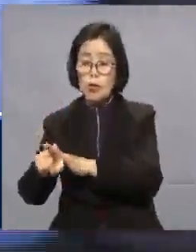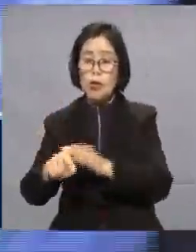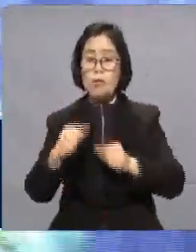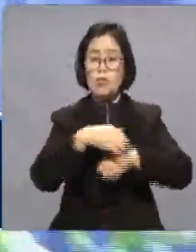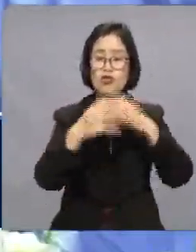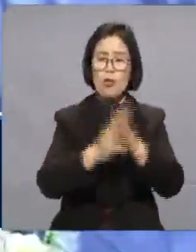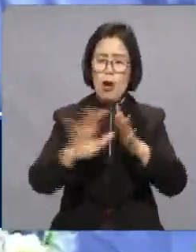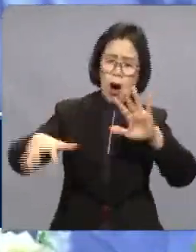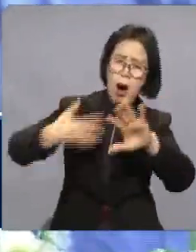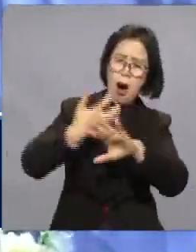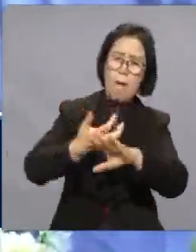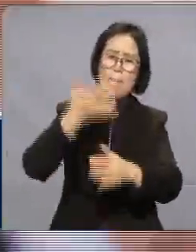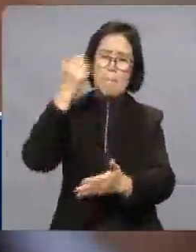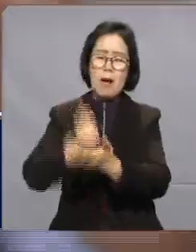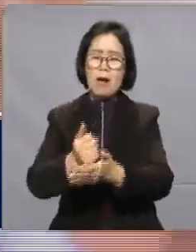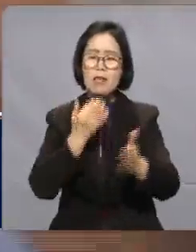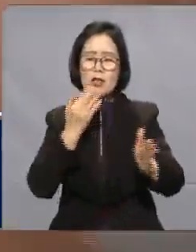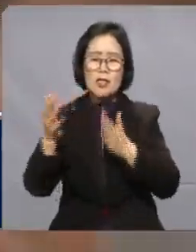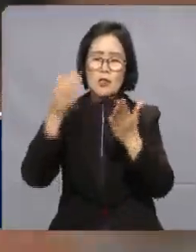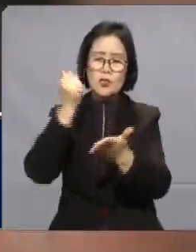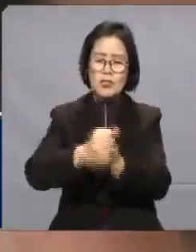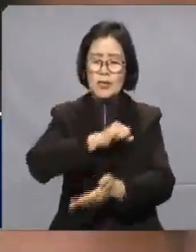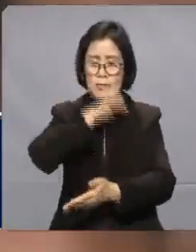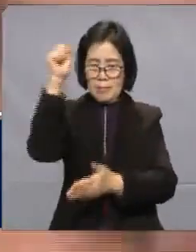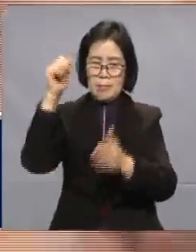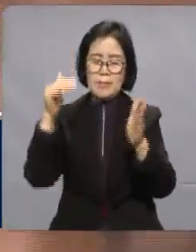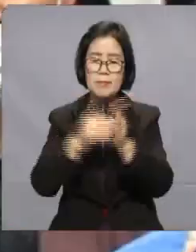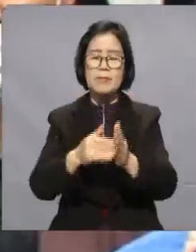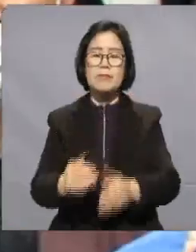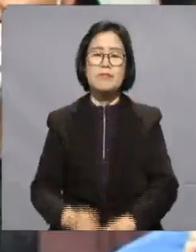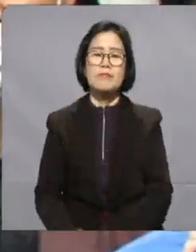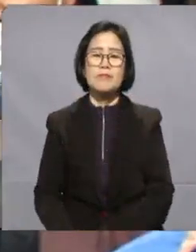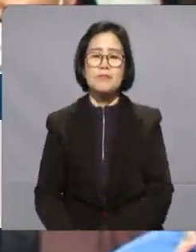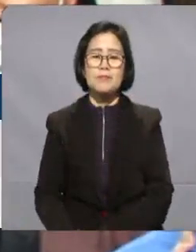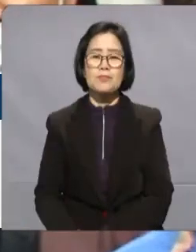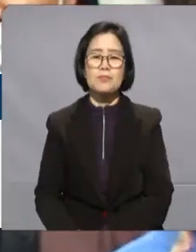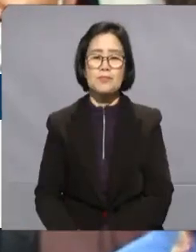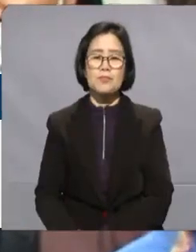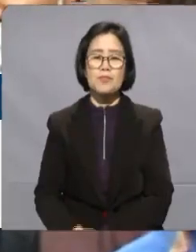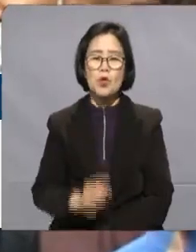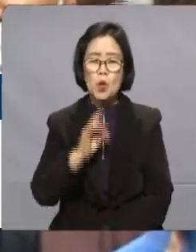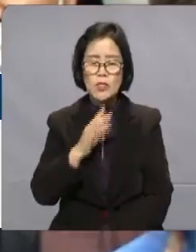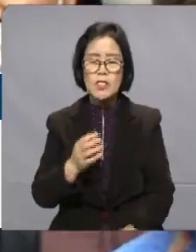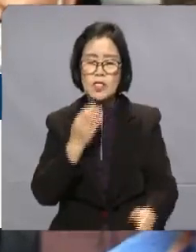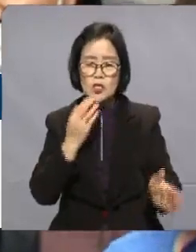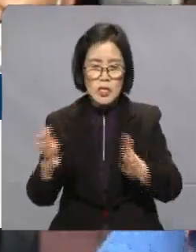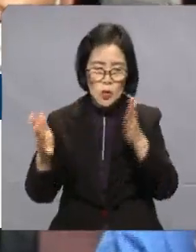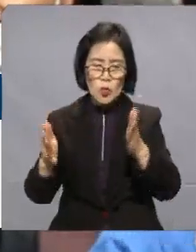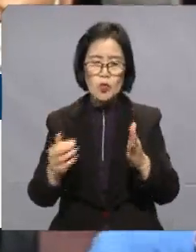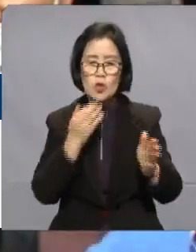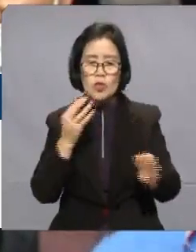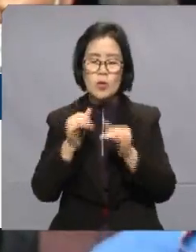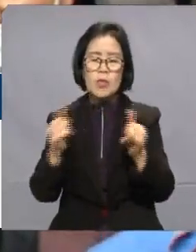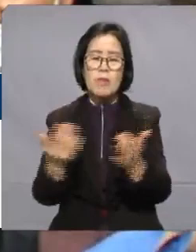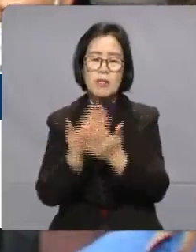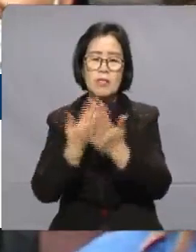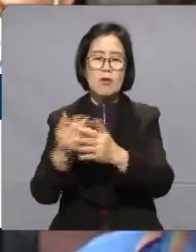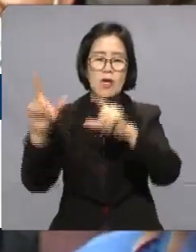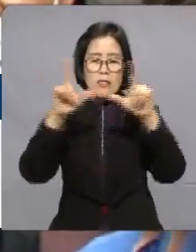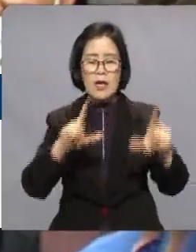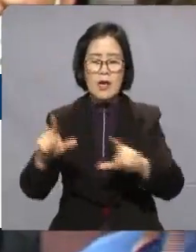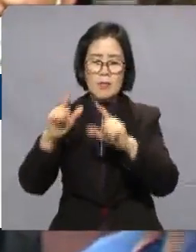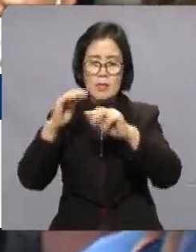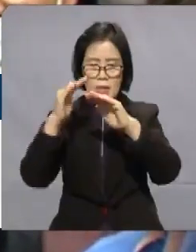더불어민주당은 대역전극으로 경기도지사 자리를 차지했습니다. 오로지 경기도 또 경기도민의 결정과 삶의 질을